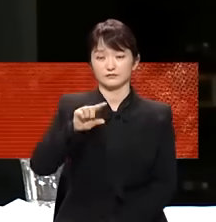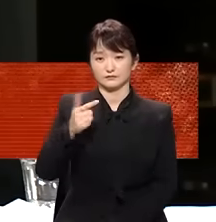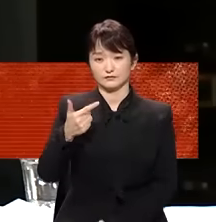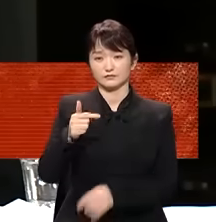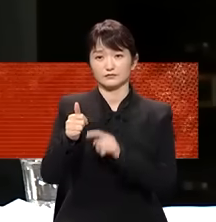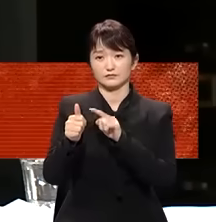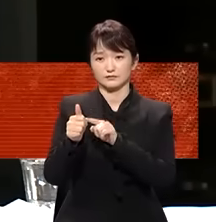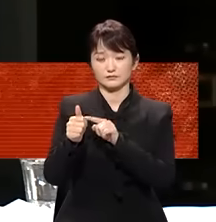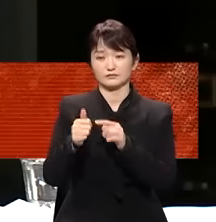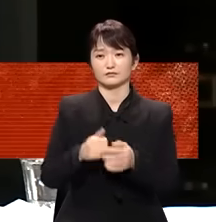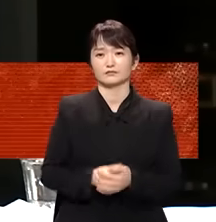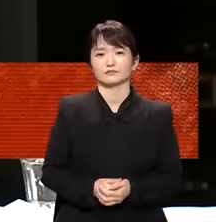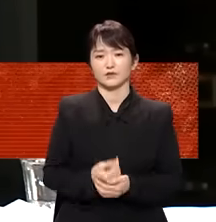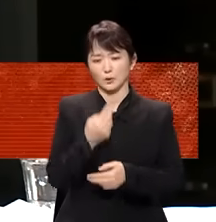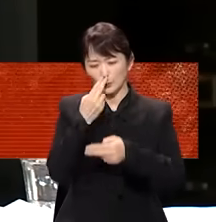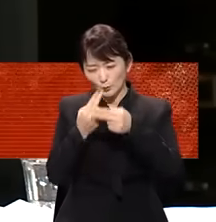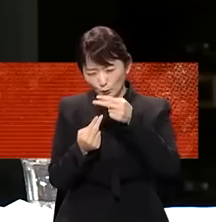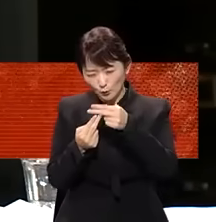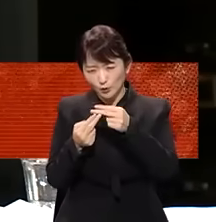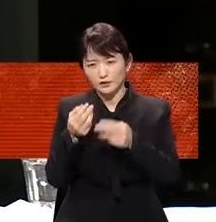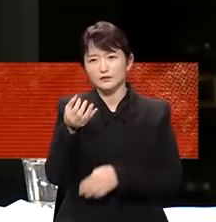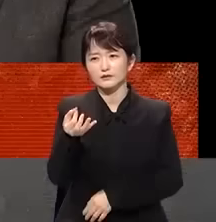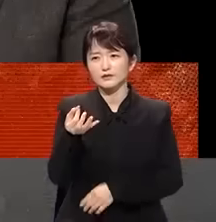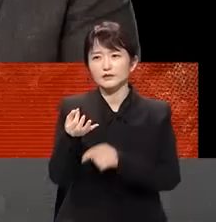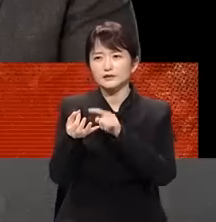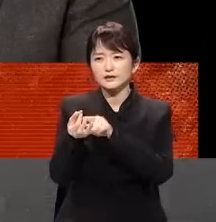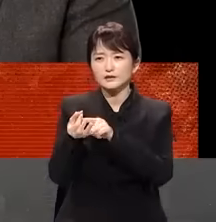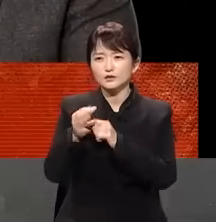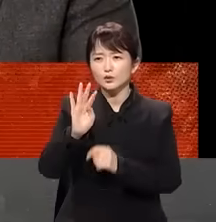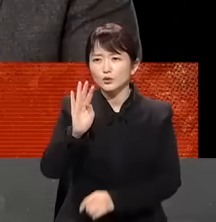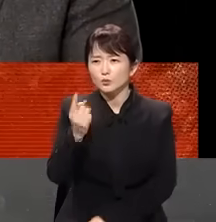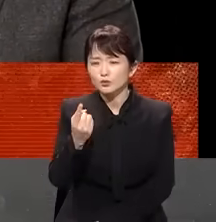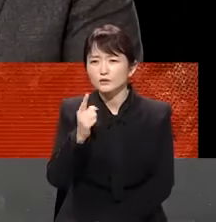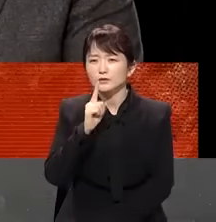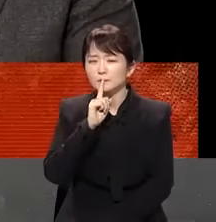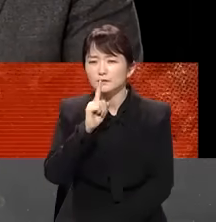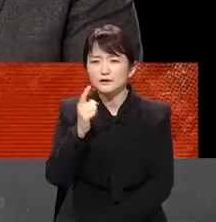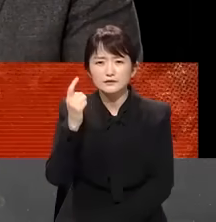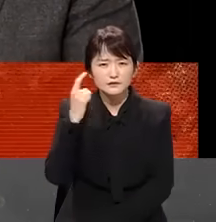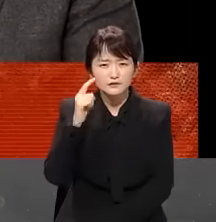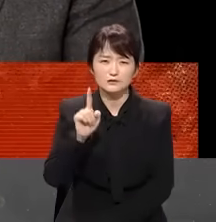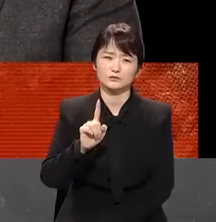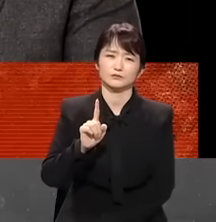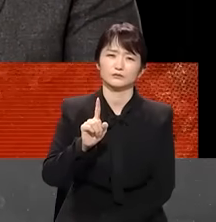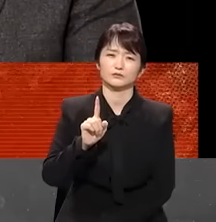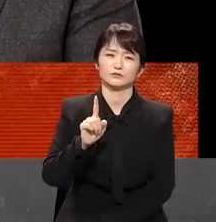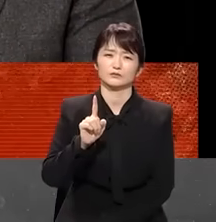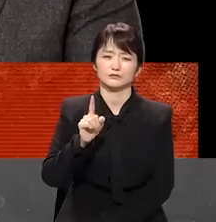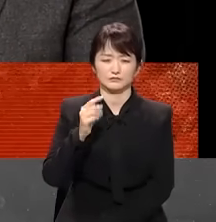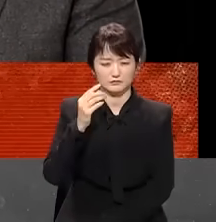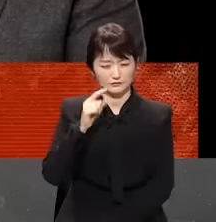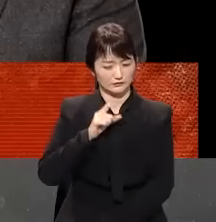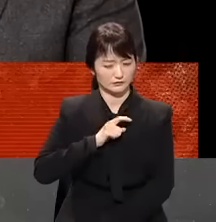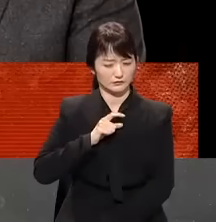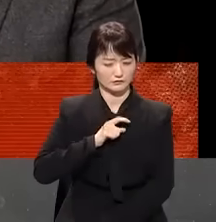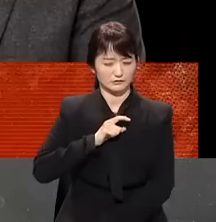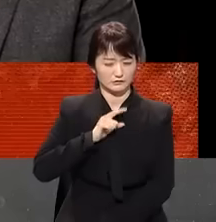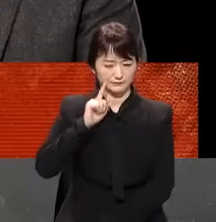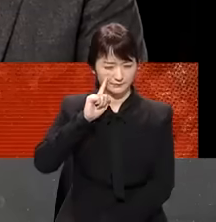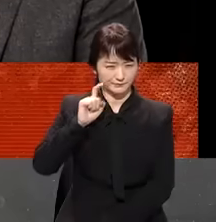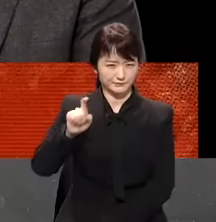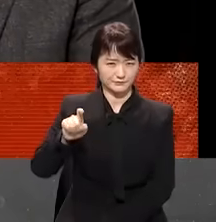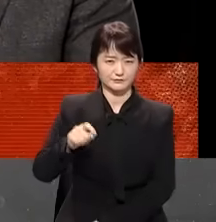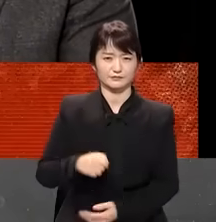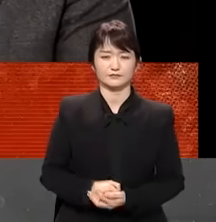그렇고이 보험금 보험금의 보자 딱 나와도 이제는 좀 뭔가 탁 의심을 해야 된다 그러니까요